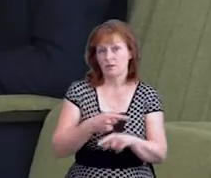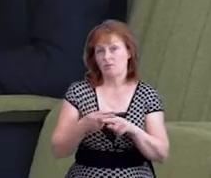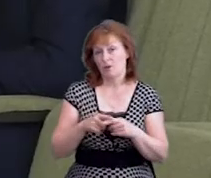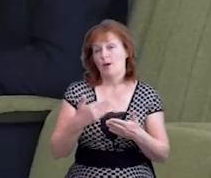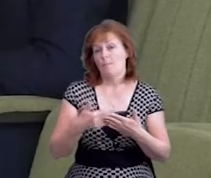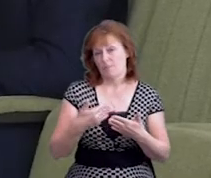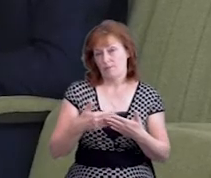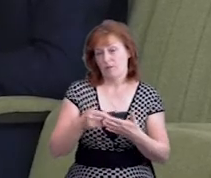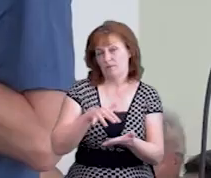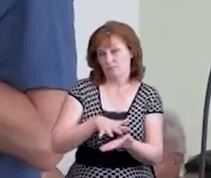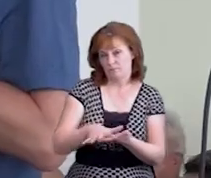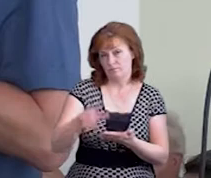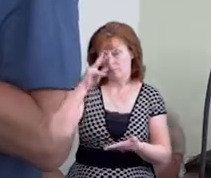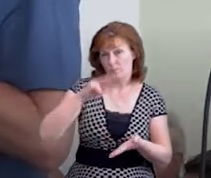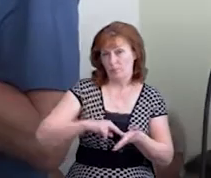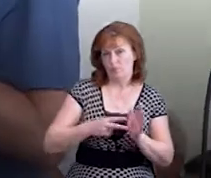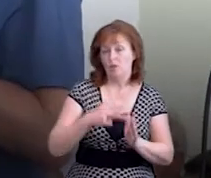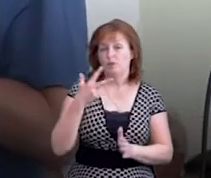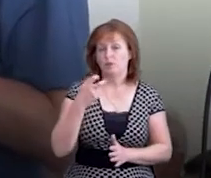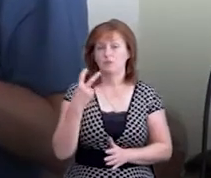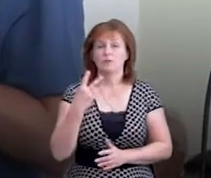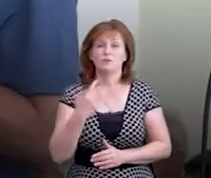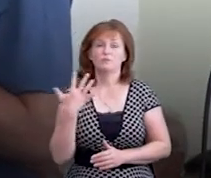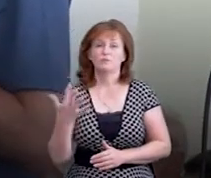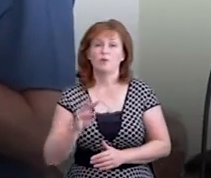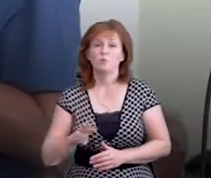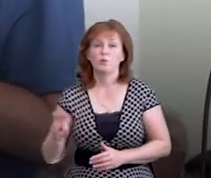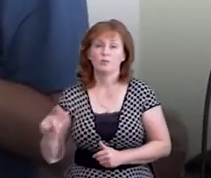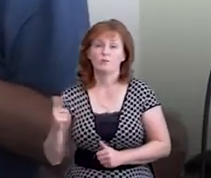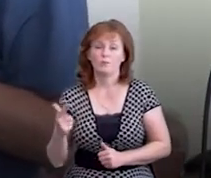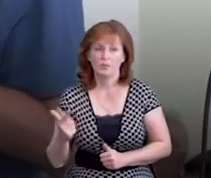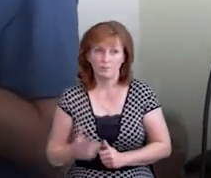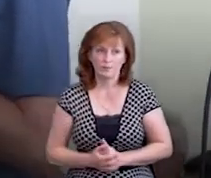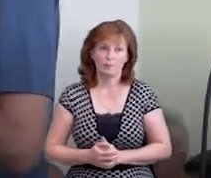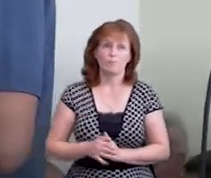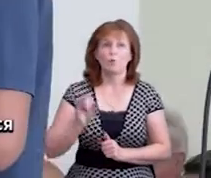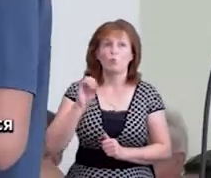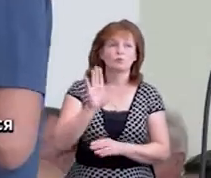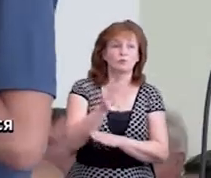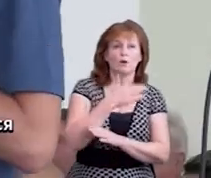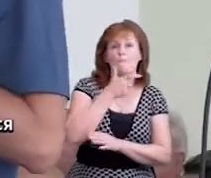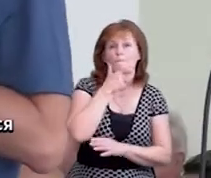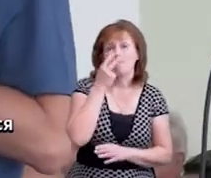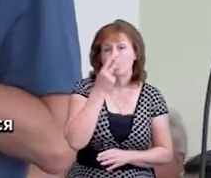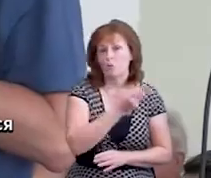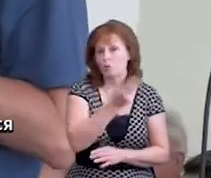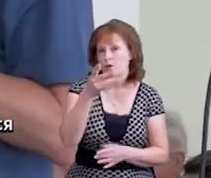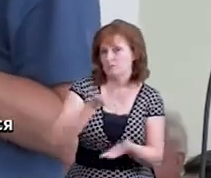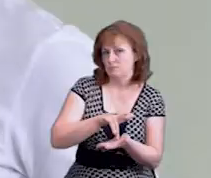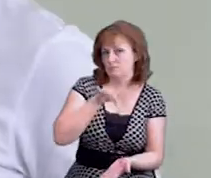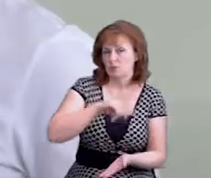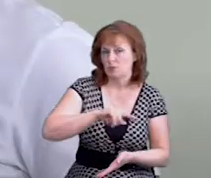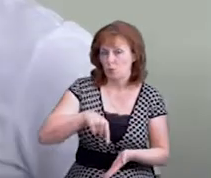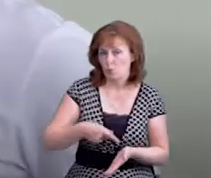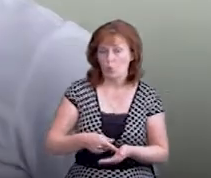325 мільйонів гривень. Соревнування стрілялося і можна тут же погуляти, побачити всі достопримічательності. Тобто це великий